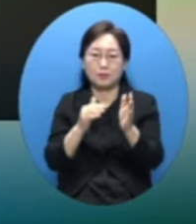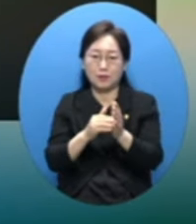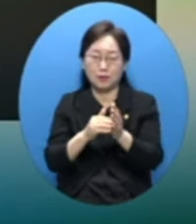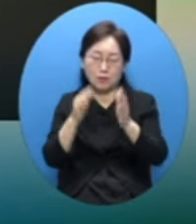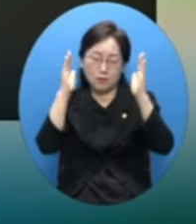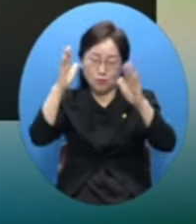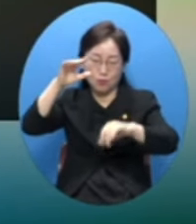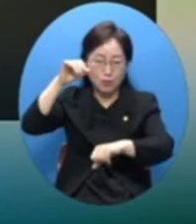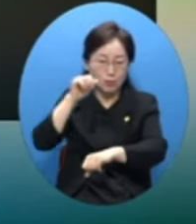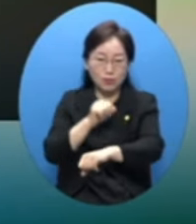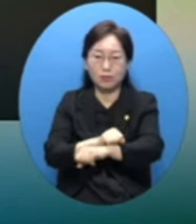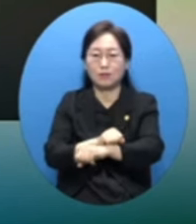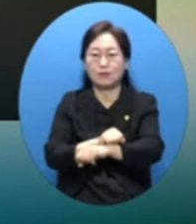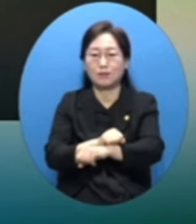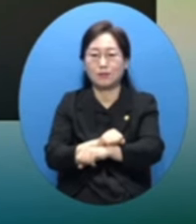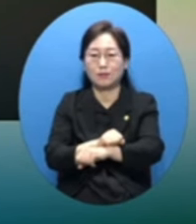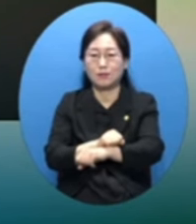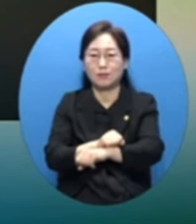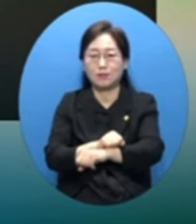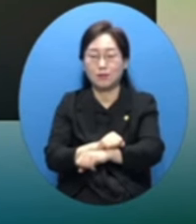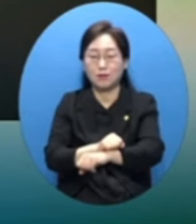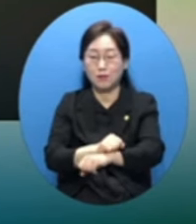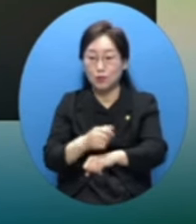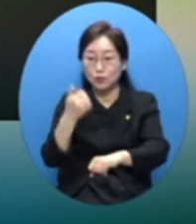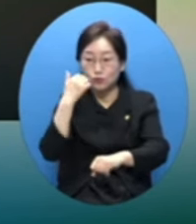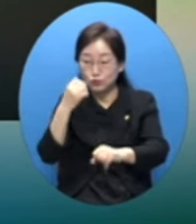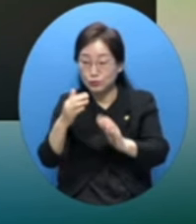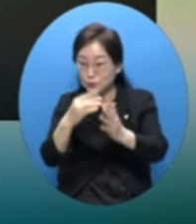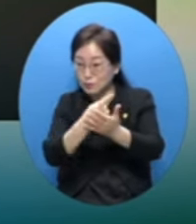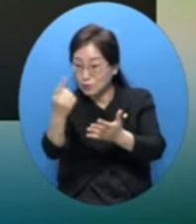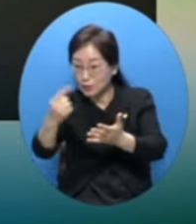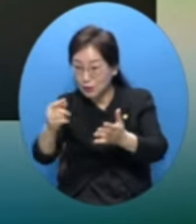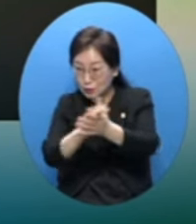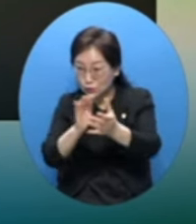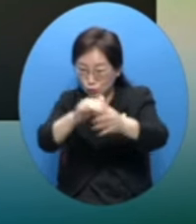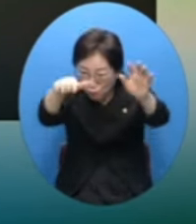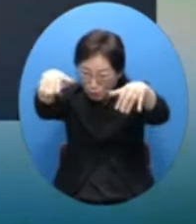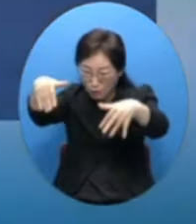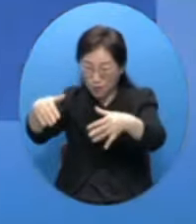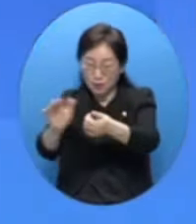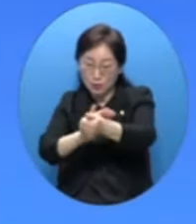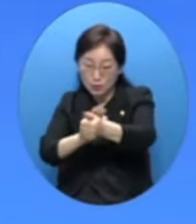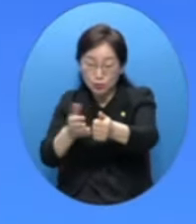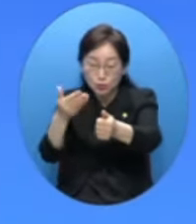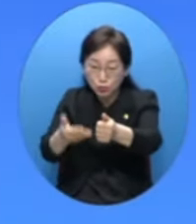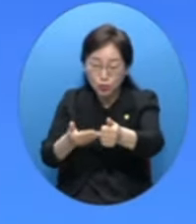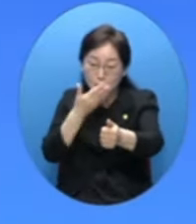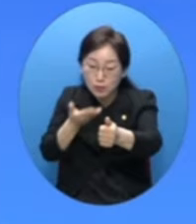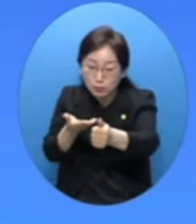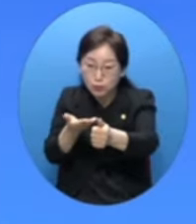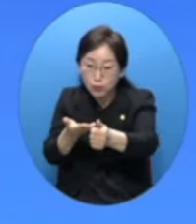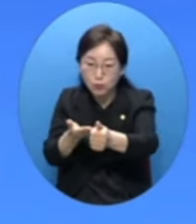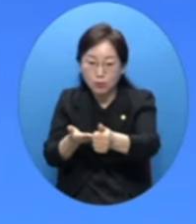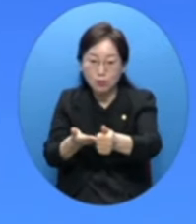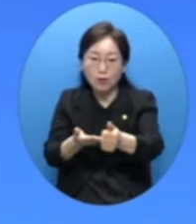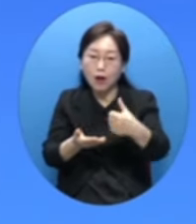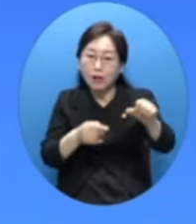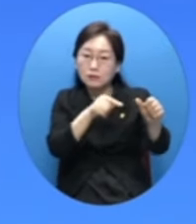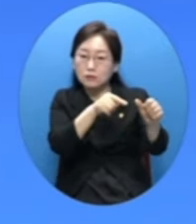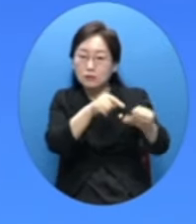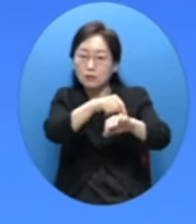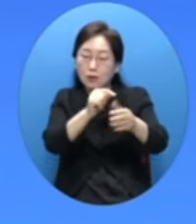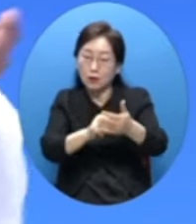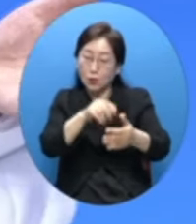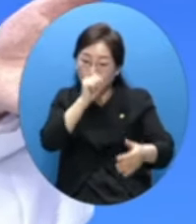공부도 잘하고 가출한 친구들은 자기 재별에 와서 먹이면서 보살폈던 그 마음 착한 아들이 갑자기